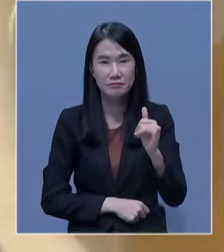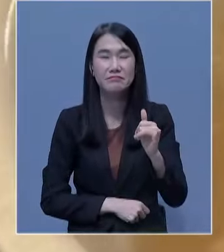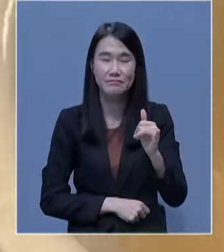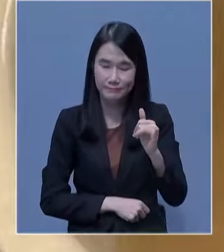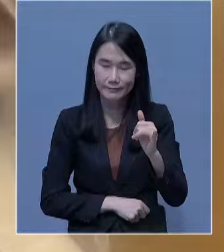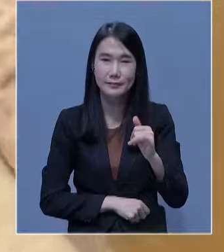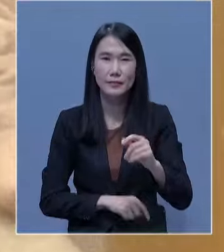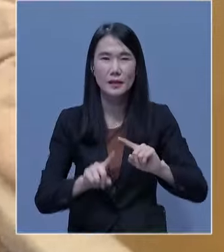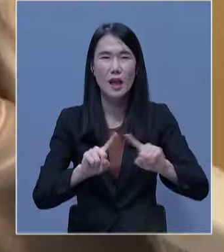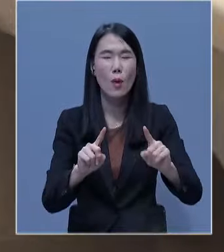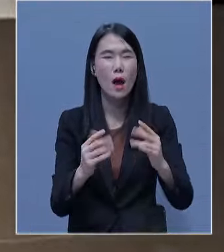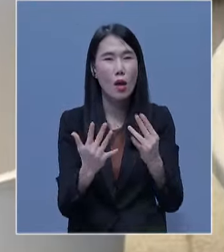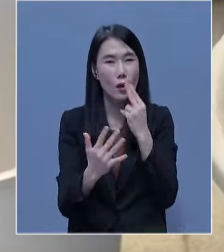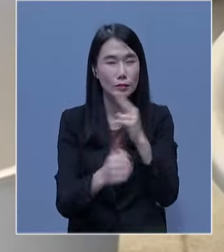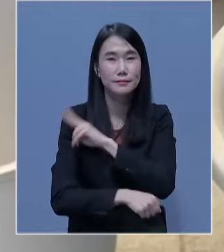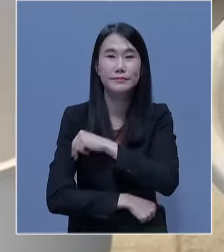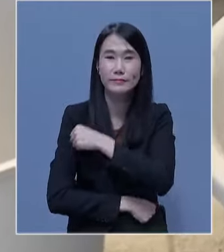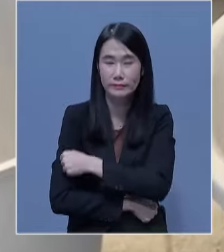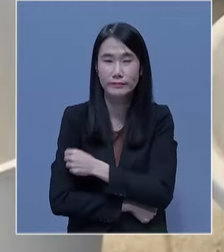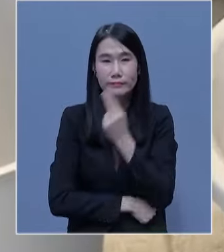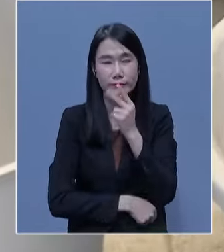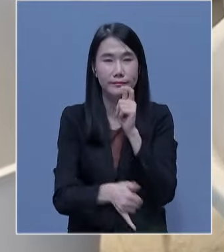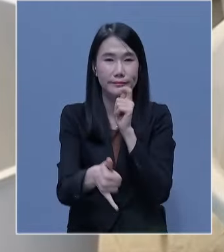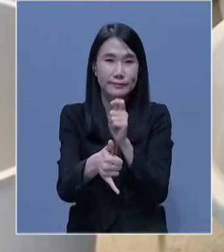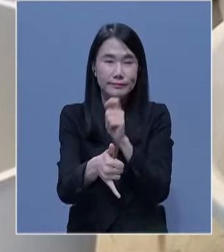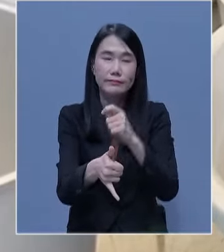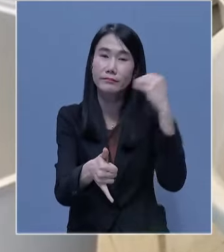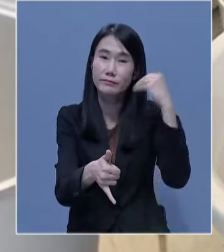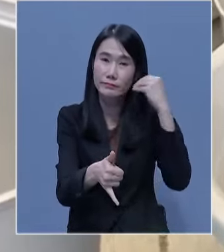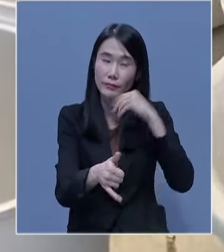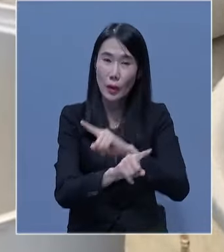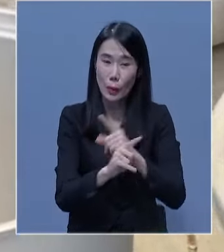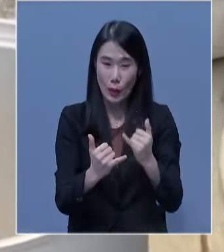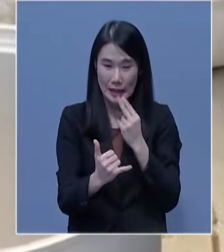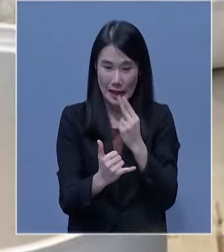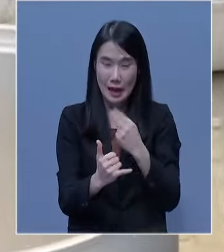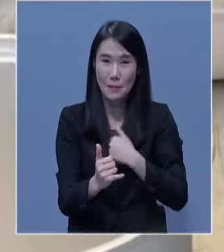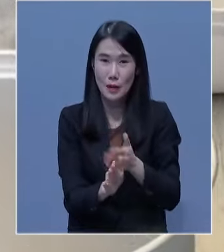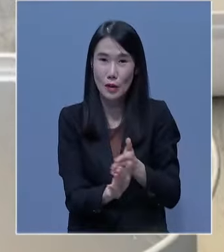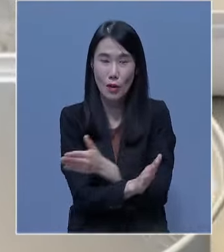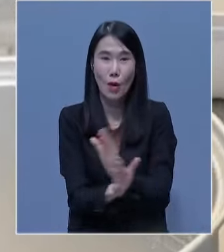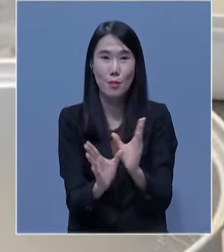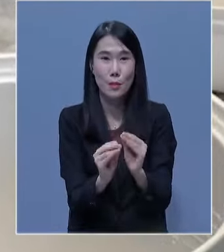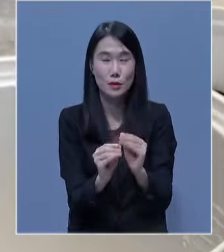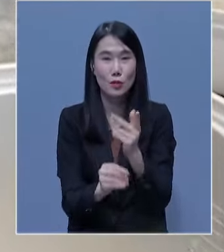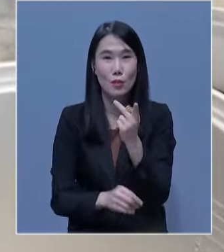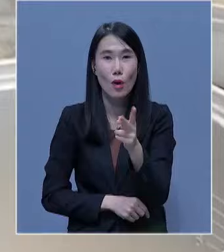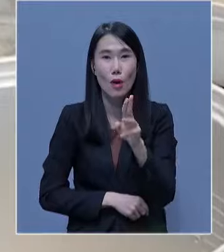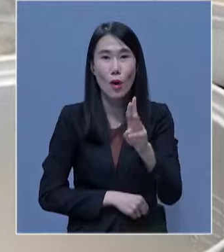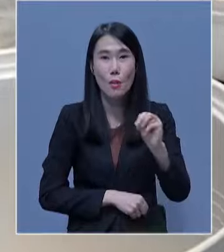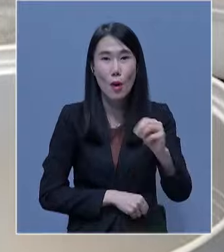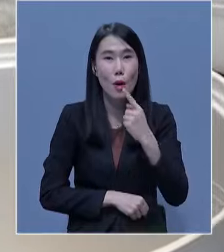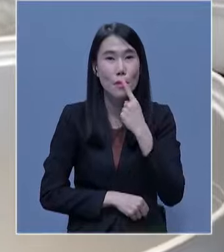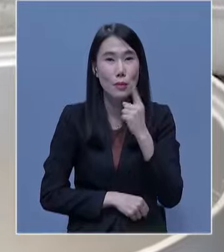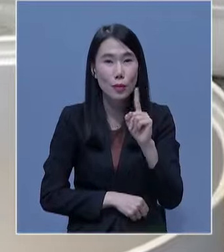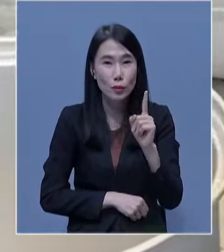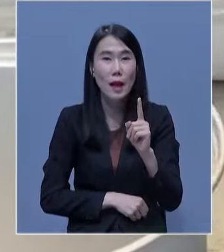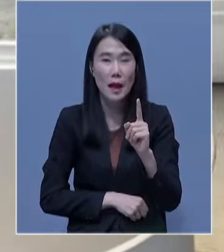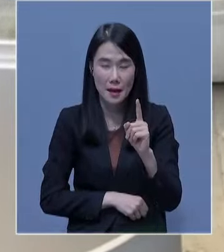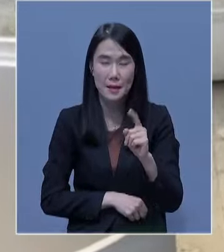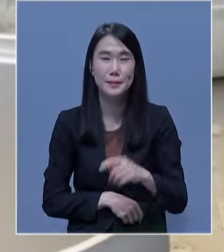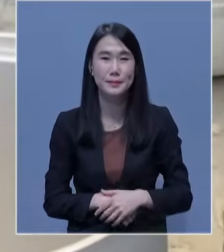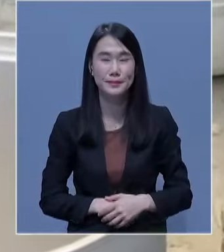นี่ยก็ต้องฟังคุณภูมิธรรมท่านก็ให้สัมภาษณ์ไว้ทุกวันอย่างวันนี้เนี่ยก่อนการประชุมครม.สัญจ ร ก็พูดถึงประเด็นนี้เหมือนกัน